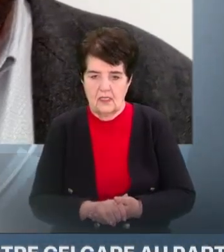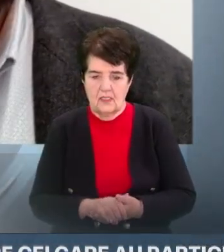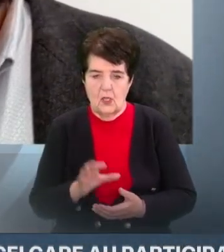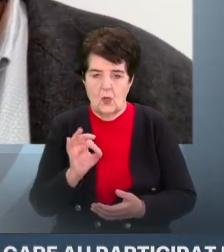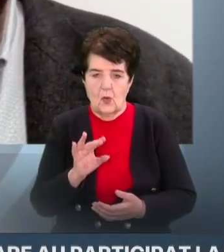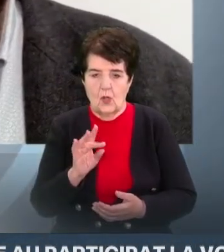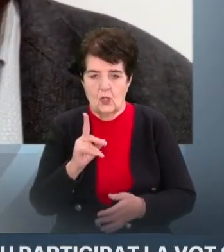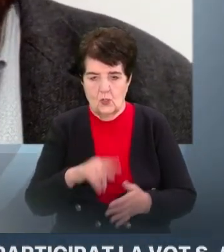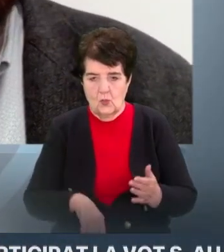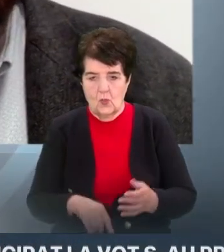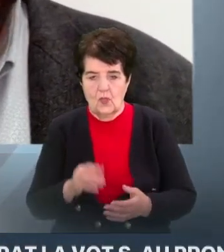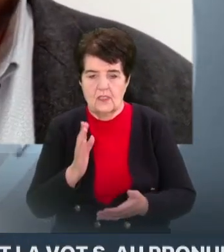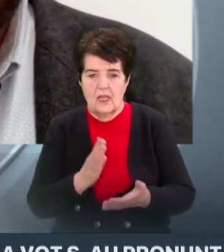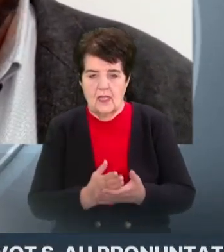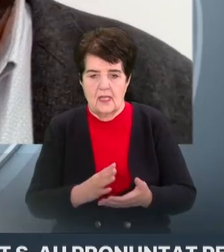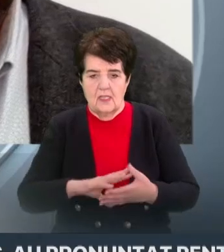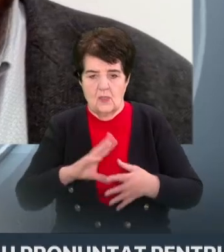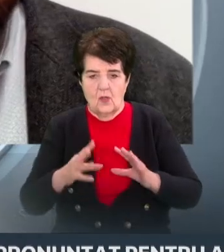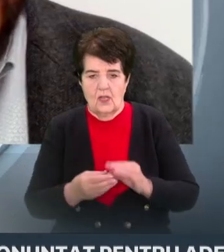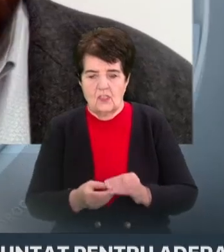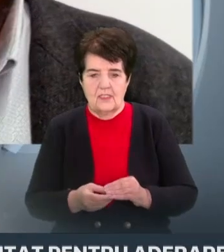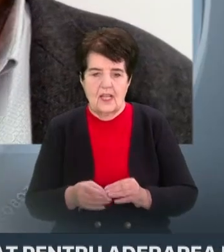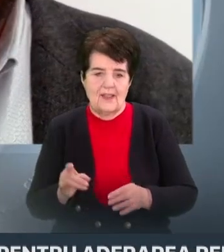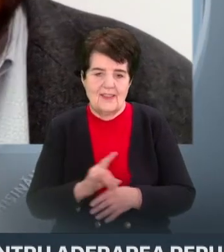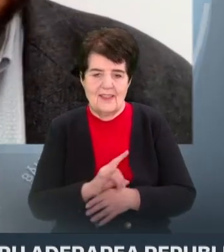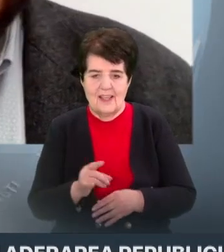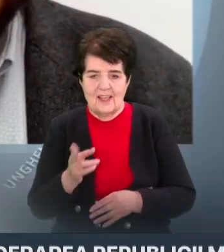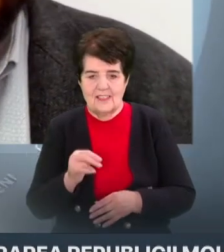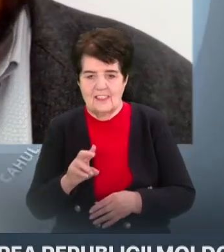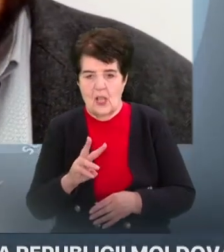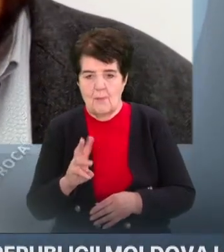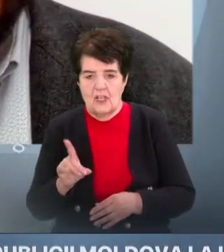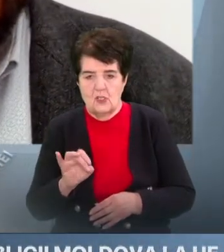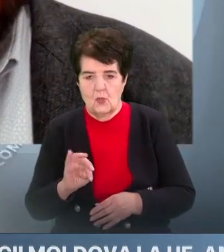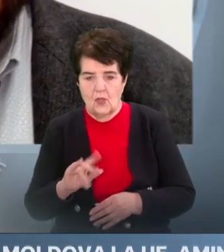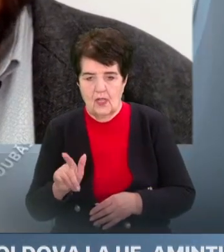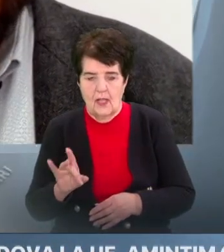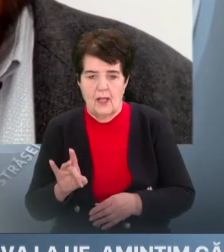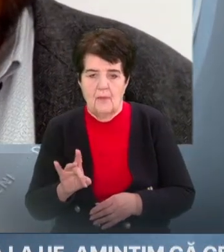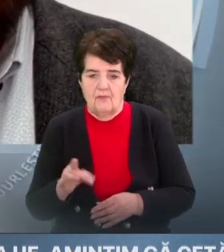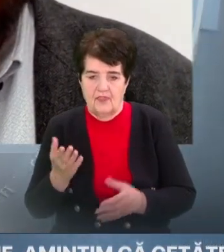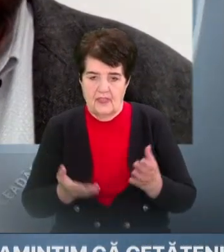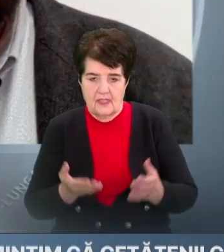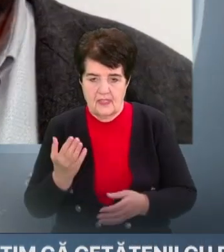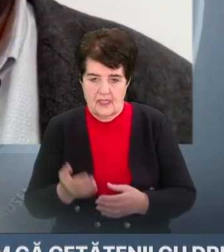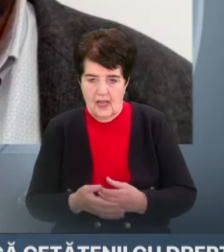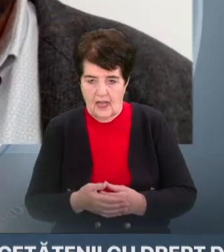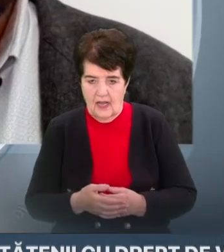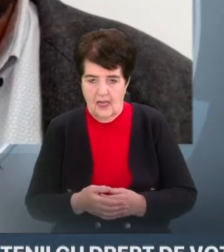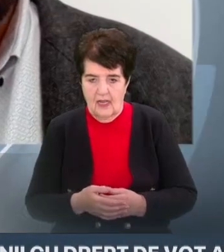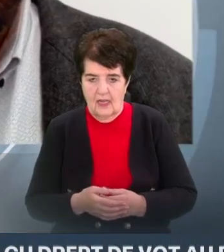ortodoxe. Este un rezultat dezamăgitor, dar, desigur, trebuie să tragem concluziile de rigoare. Vedem